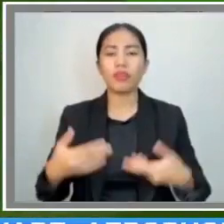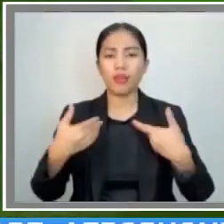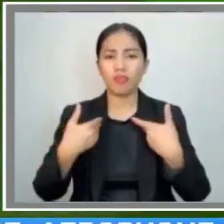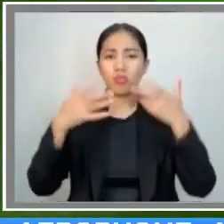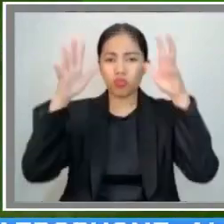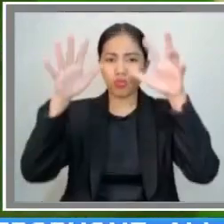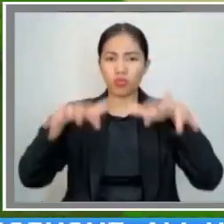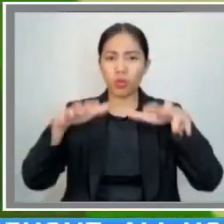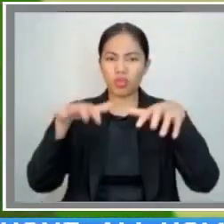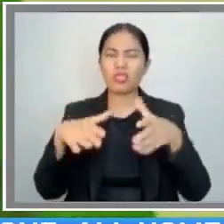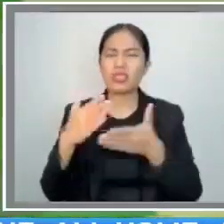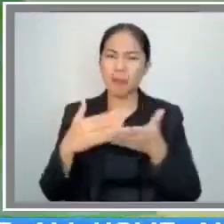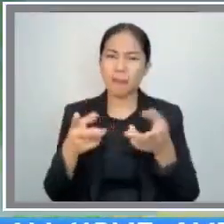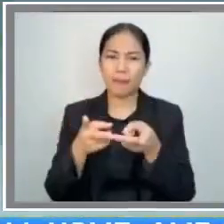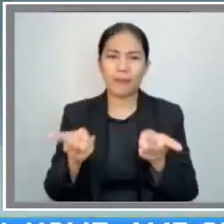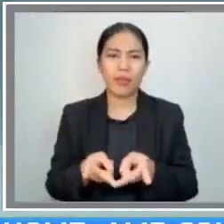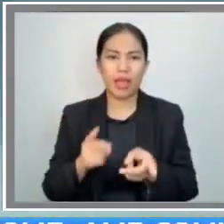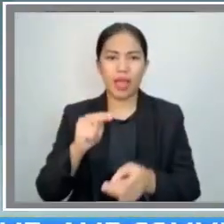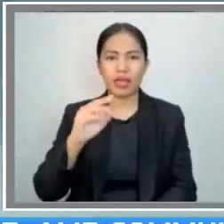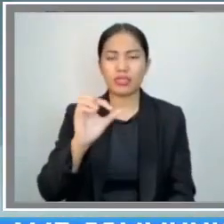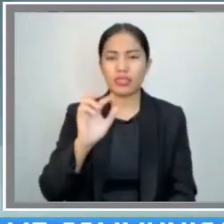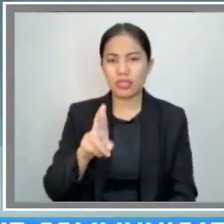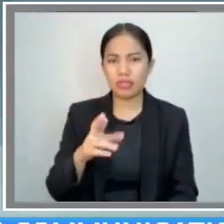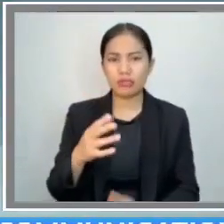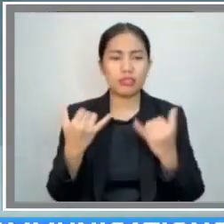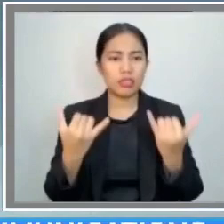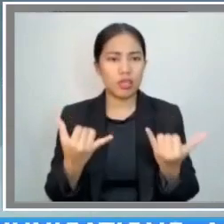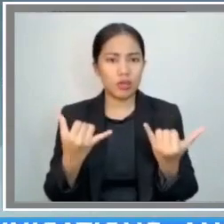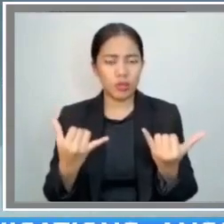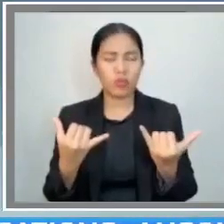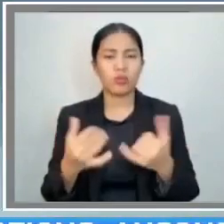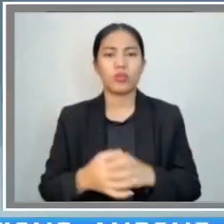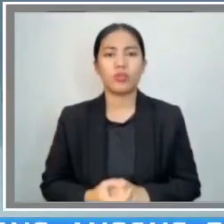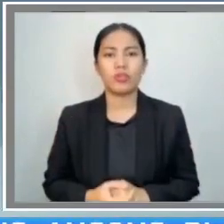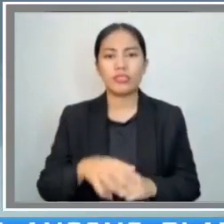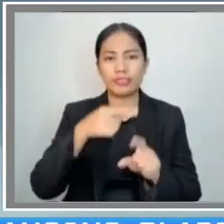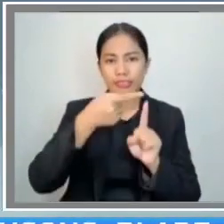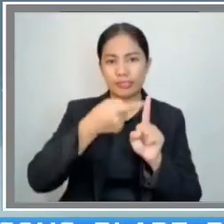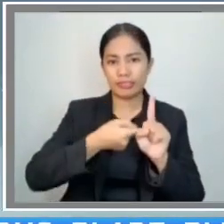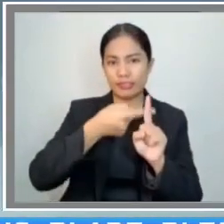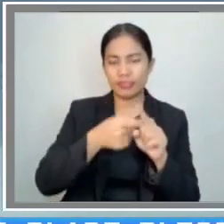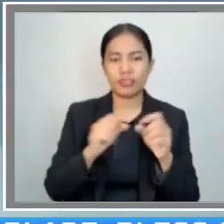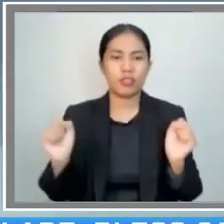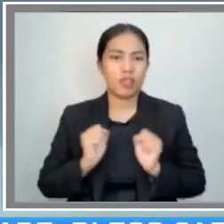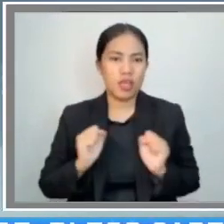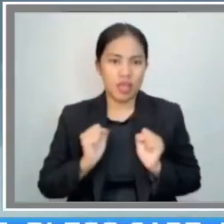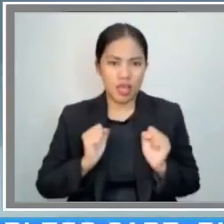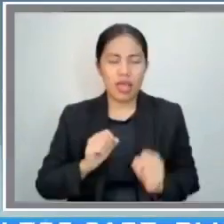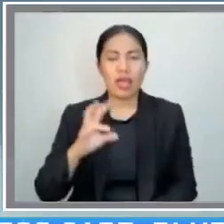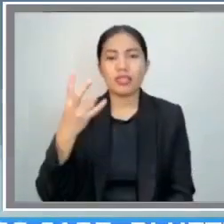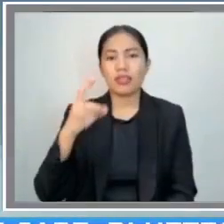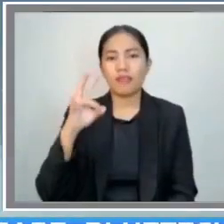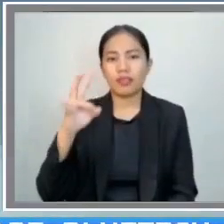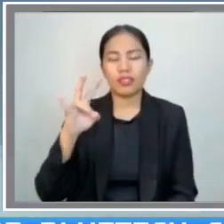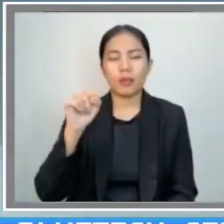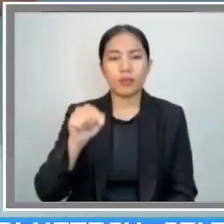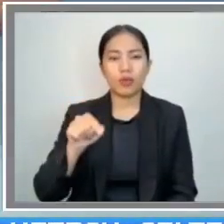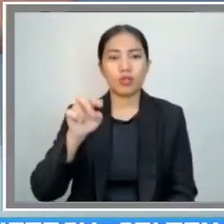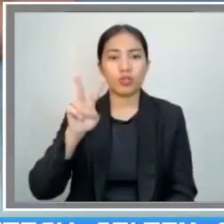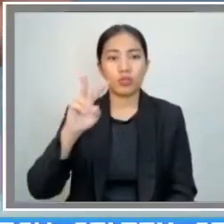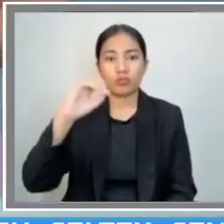Manila. Ngayong araw, nakapagtala ang PAGASA ng 17.2 degrees Celsius na minimum temperature sa City of Pines,